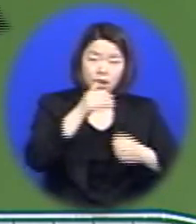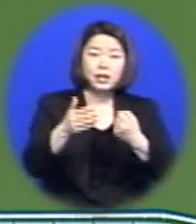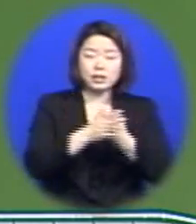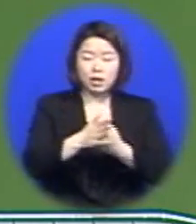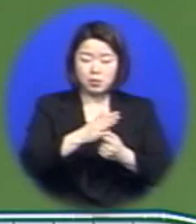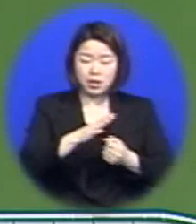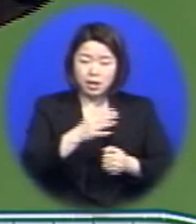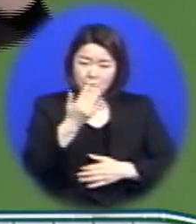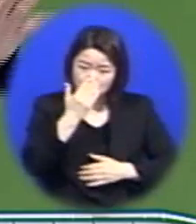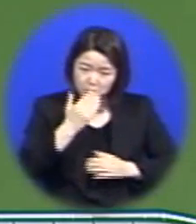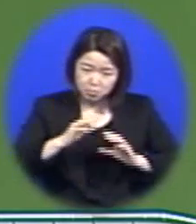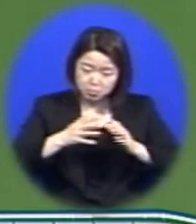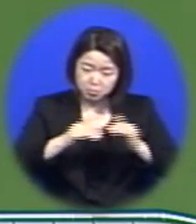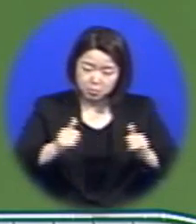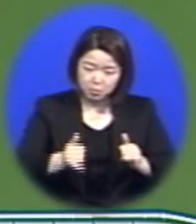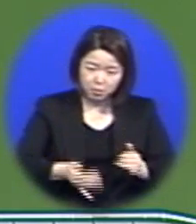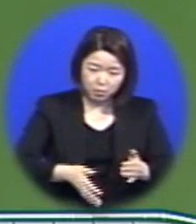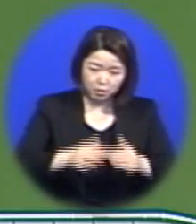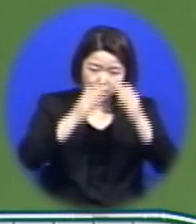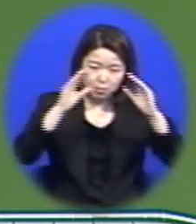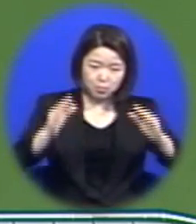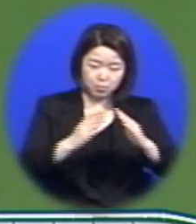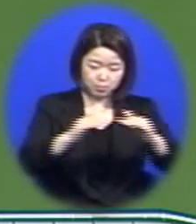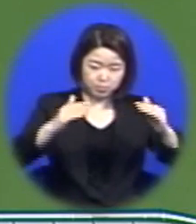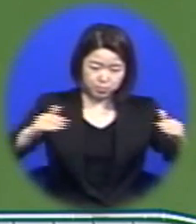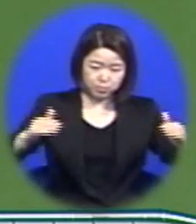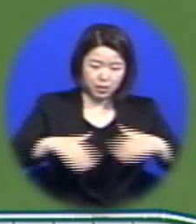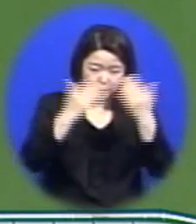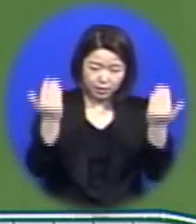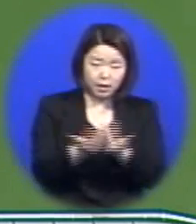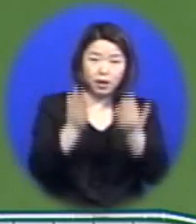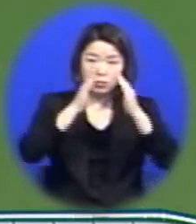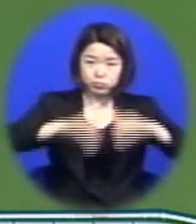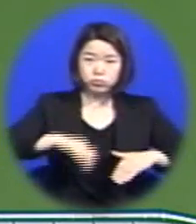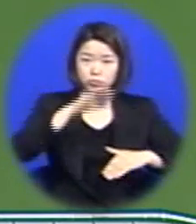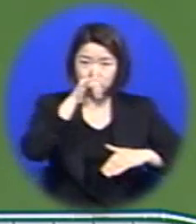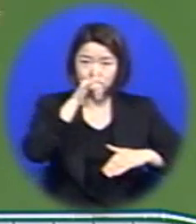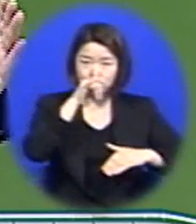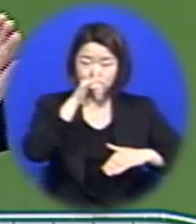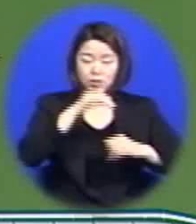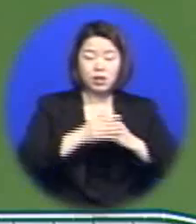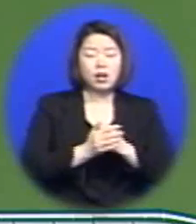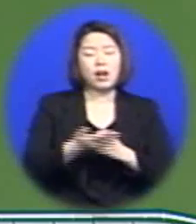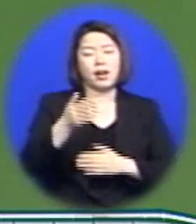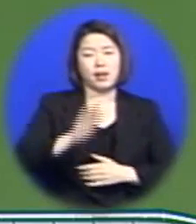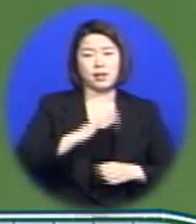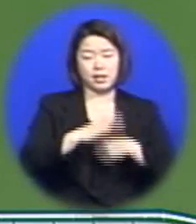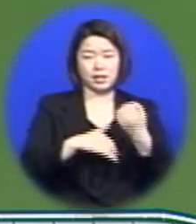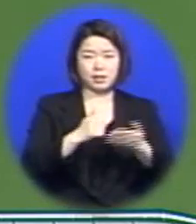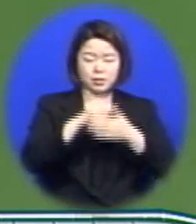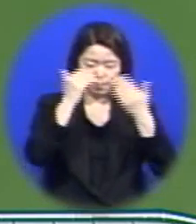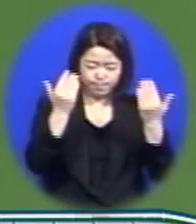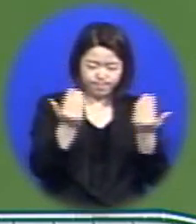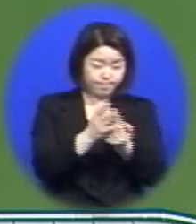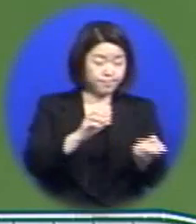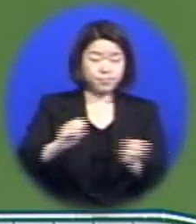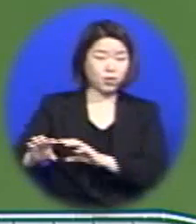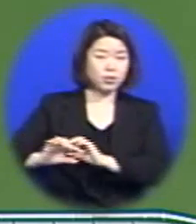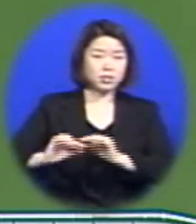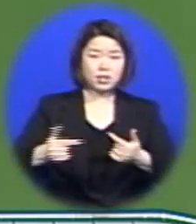다 무너지고 성전도 다 무너지게 했습니다 그러나 하나님은 아주 버리지 않으셨어요